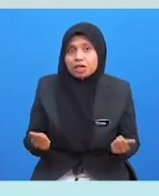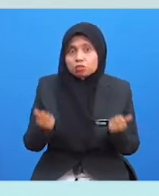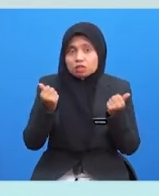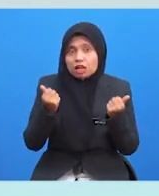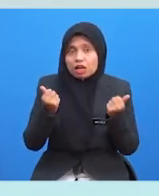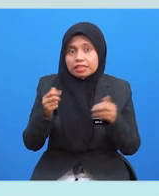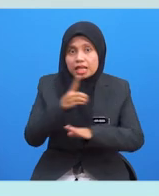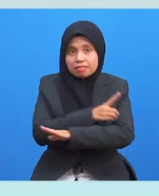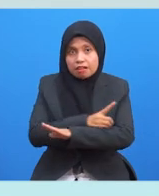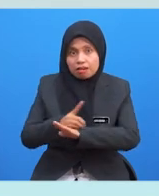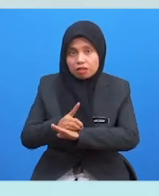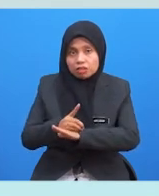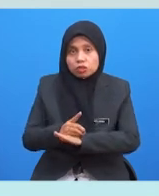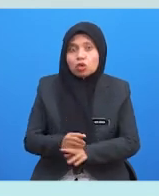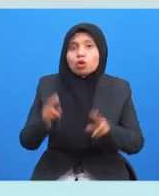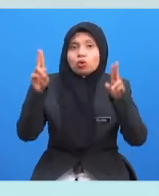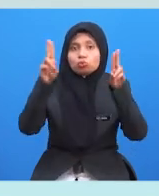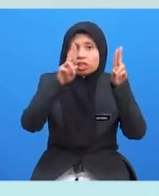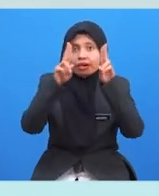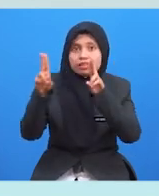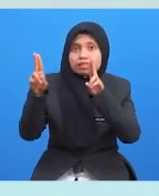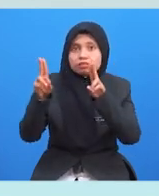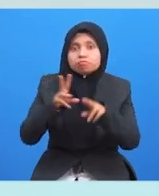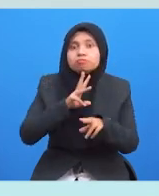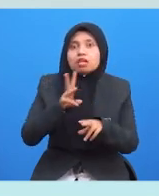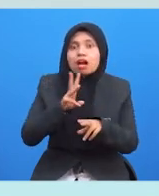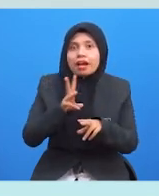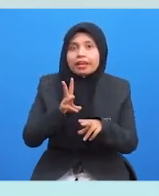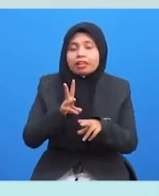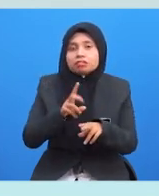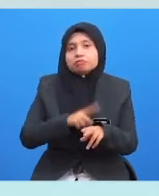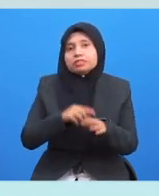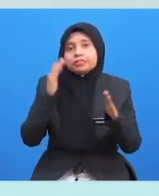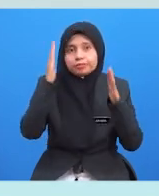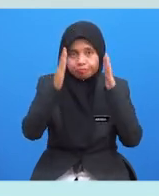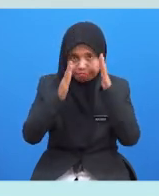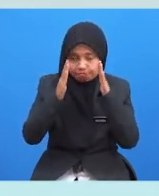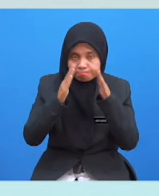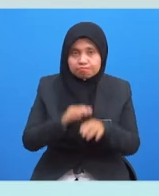kepentingan pengangkutan darat, udara dan